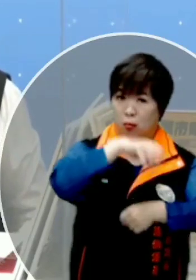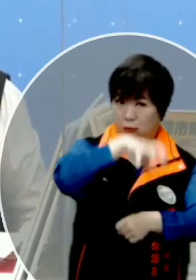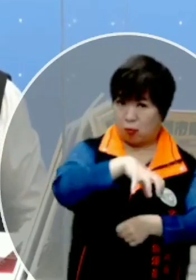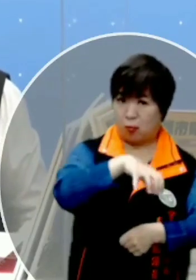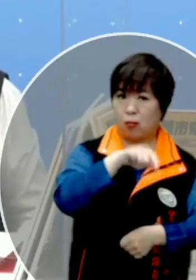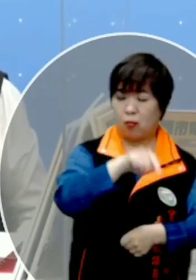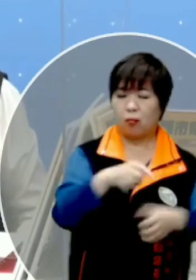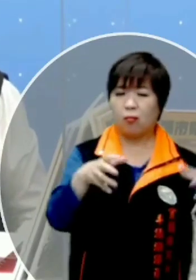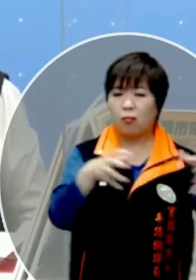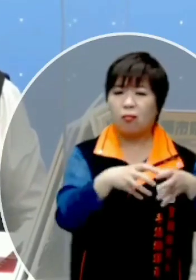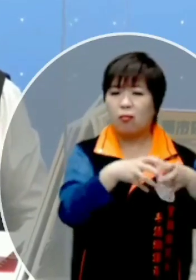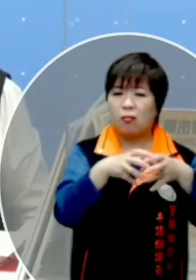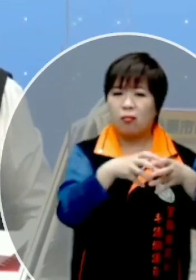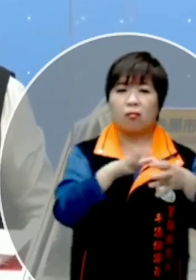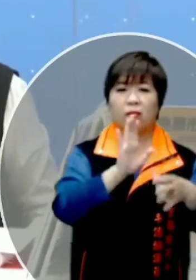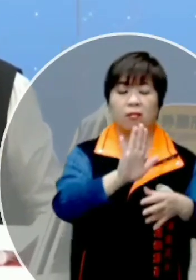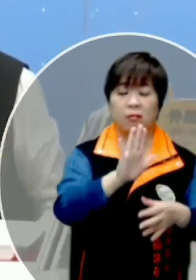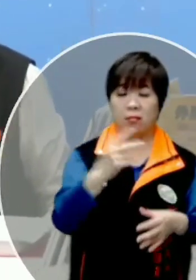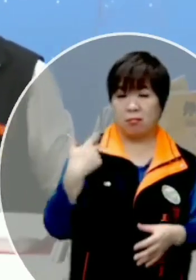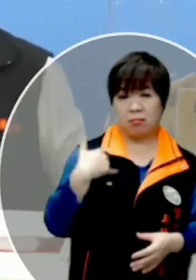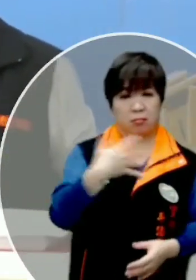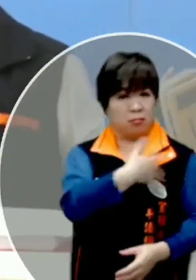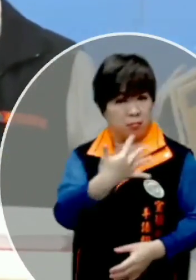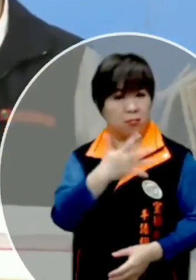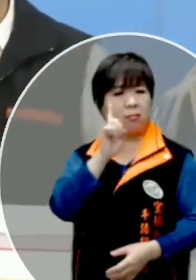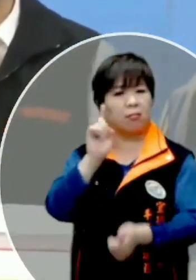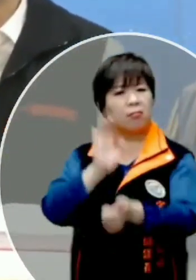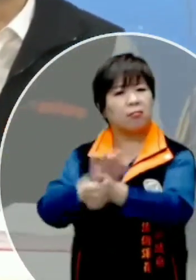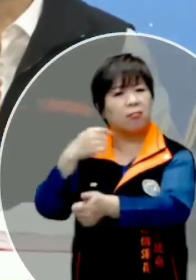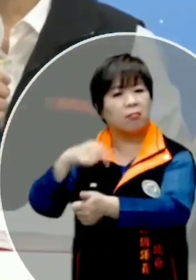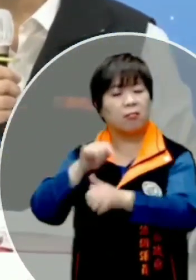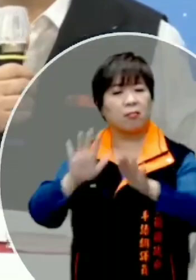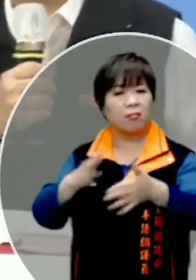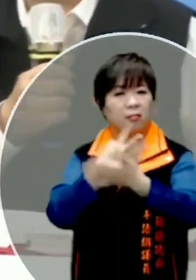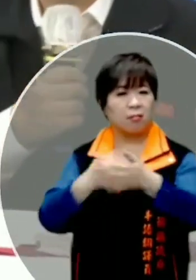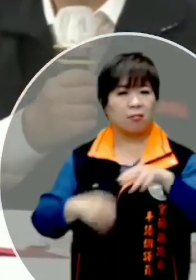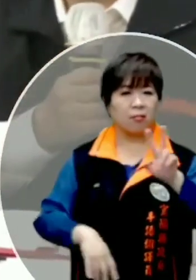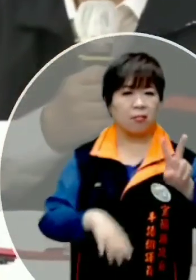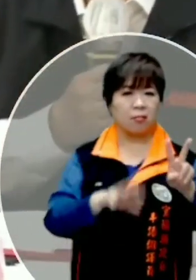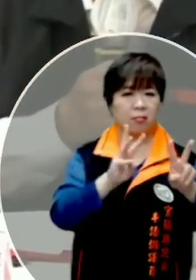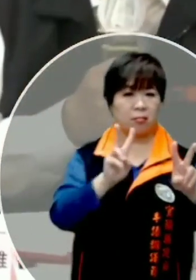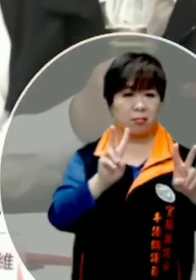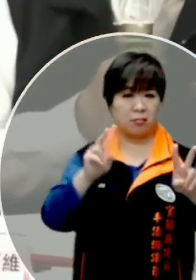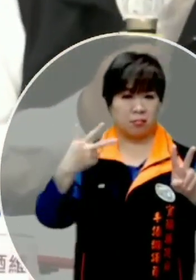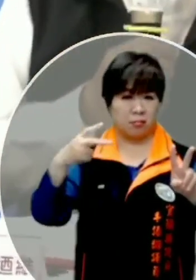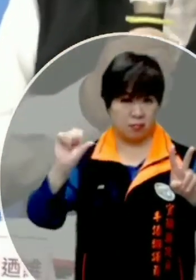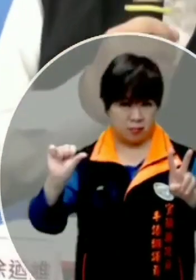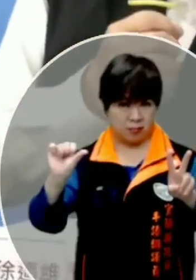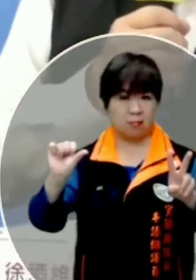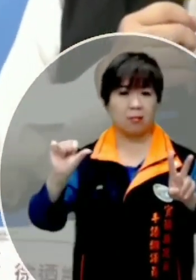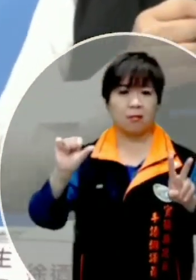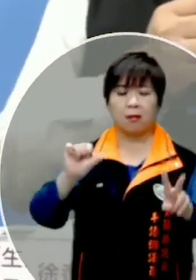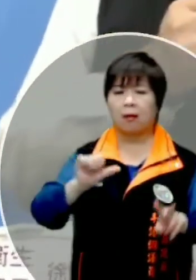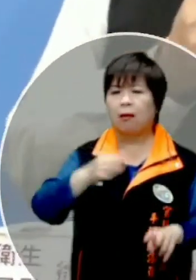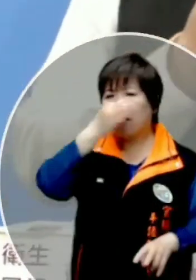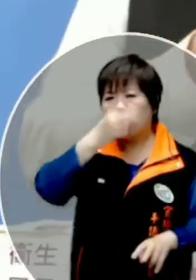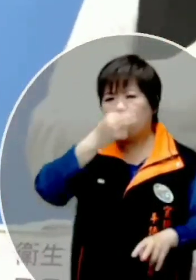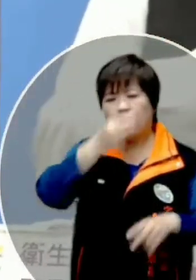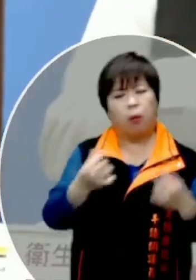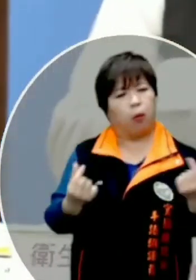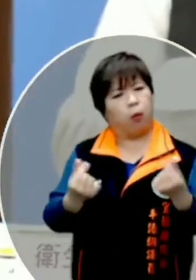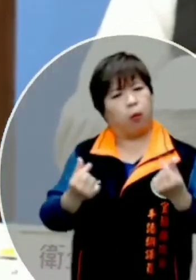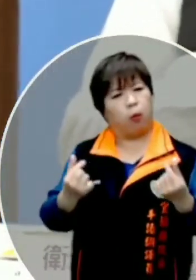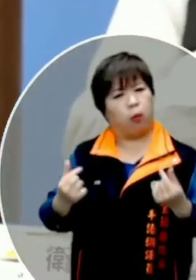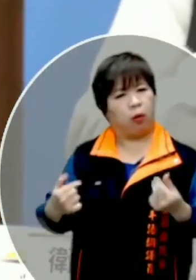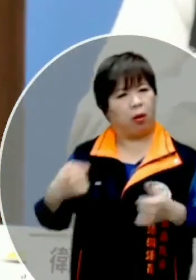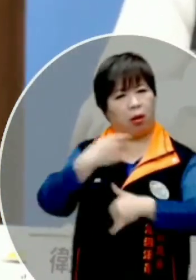那么上个礼拜五呢，有一位助教目前立案是23275的，有一些感冒的症状，那